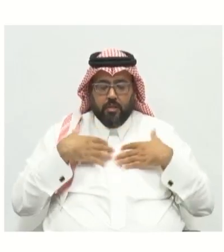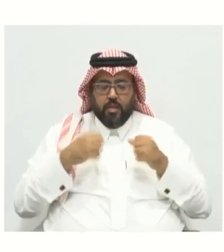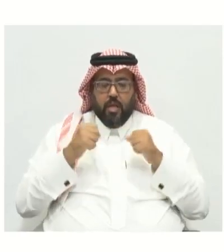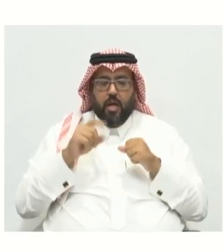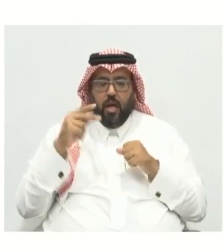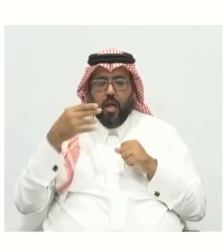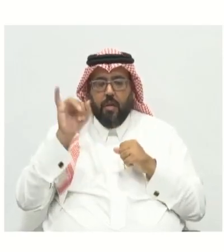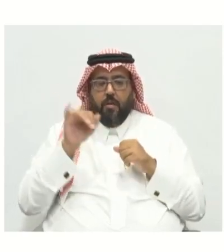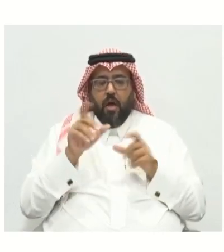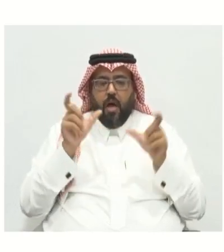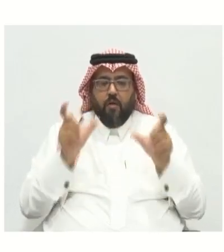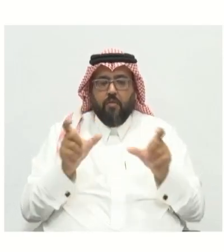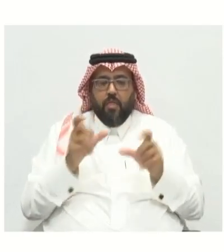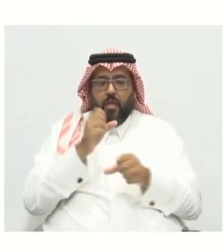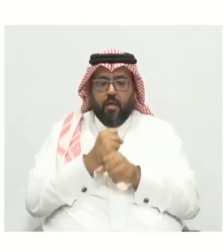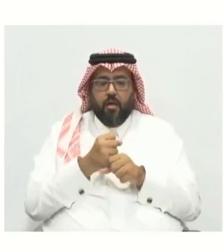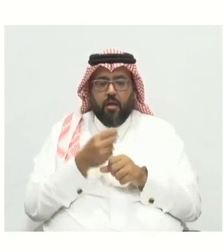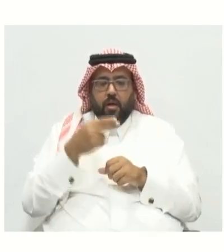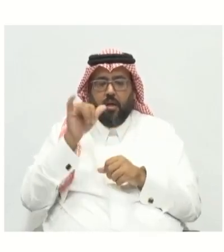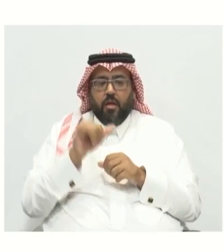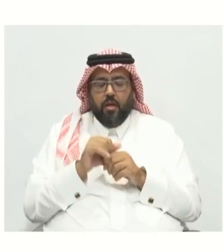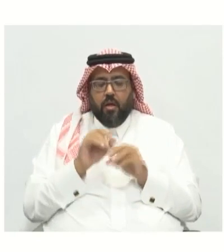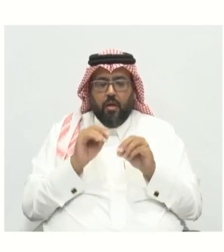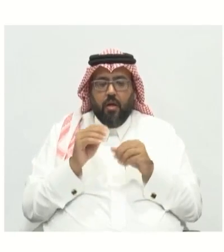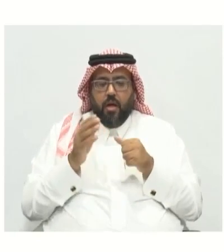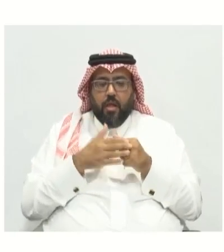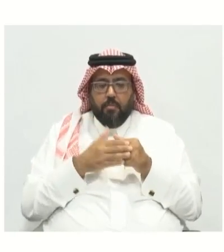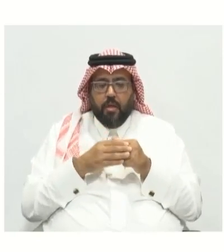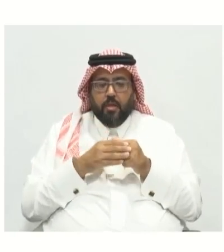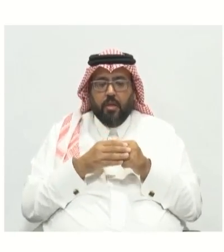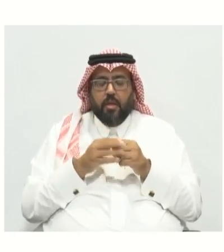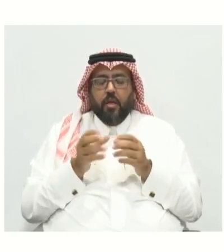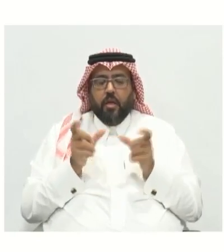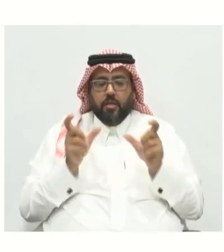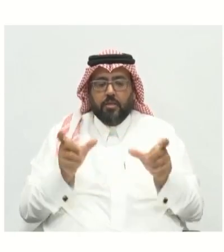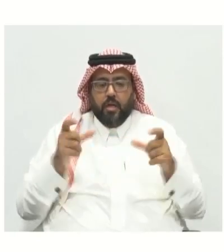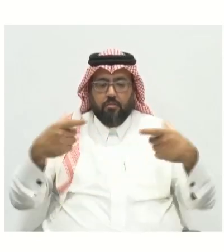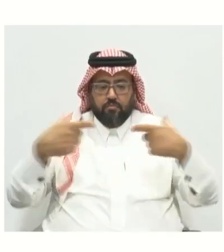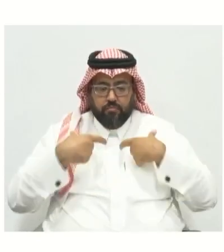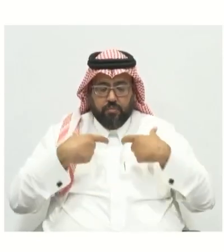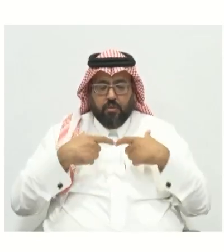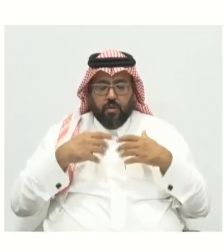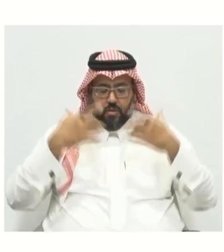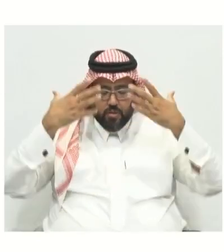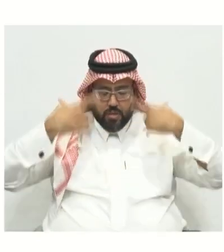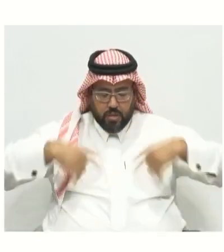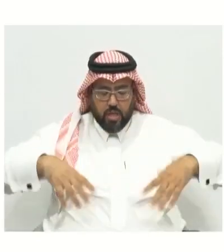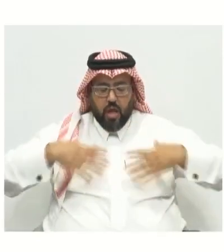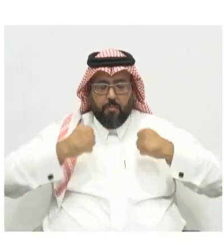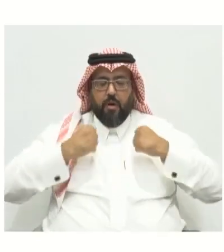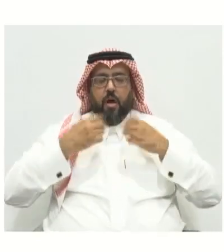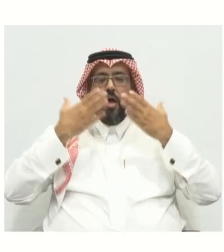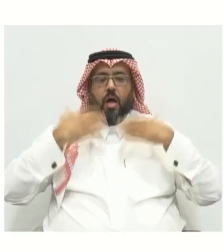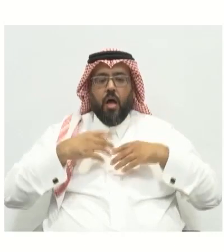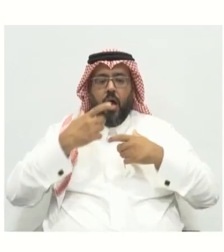وتسعى للمحافظه عليها وتوفر الرعايه الصحيه لكل مواطن وتعمل على المكافحه المحافظه